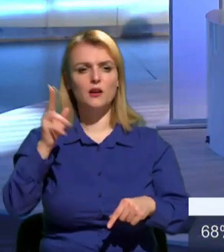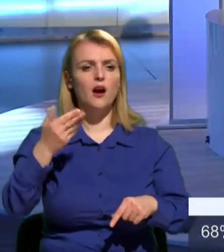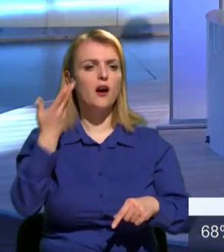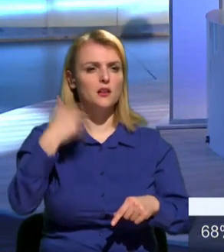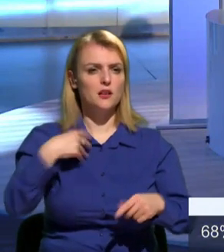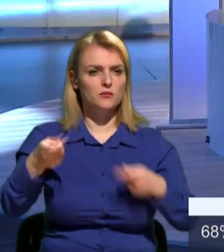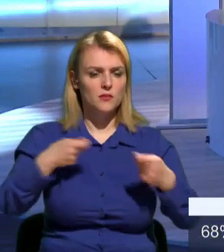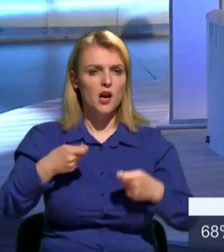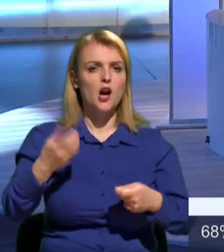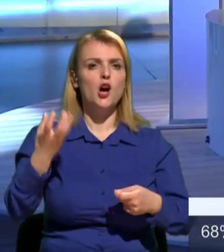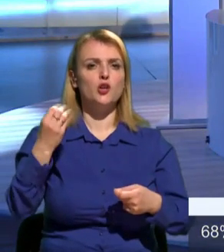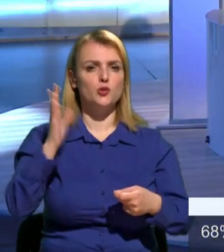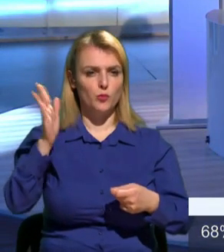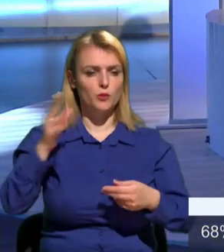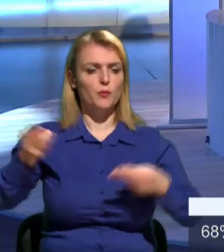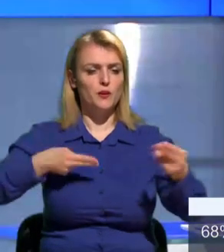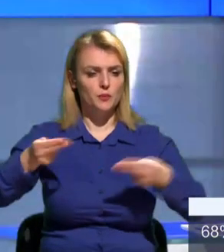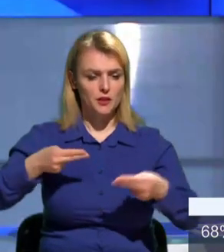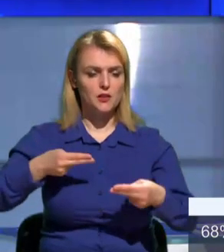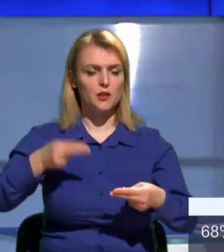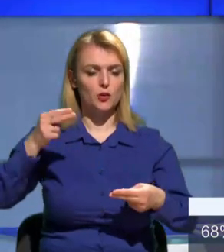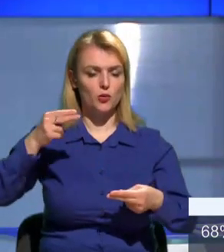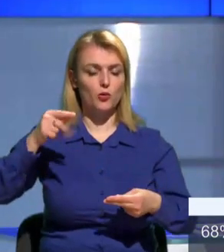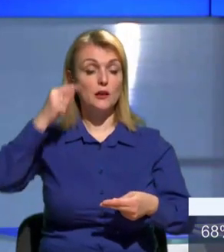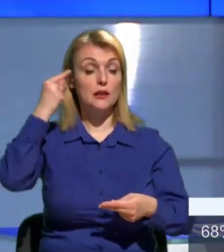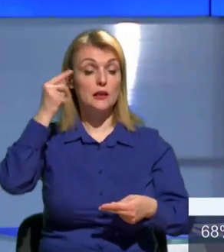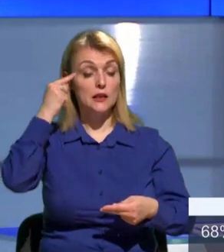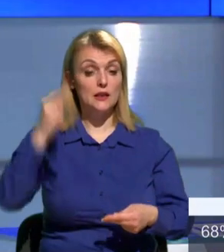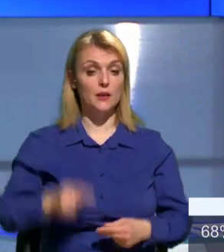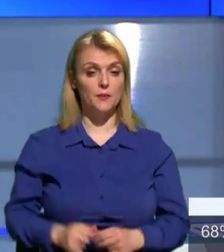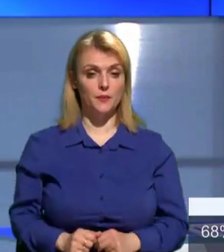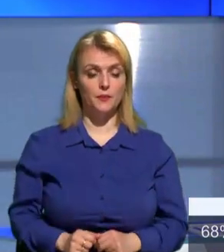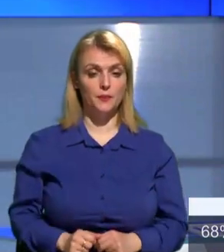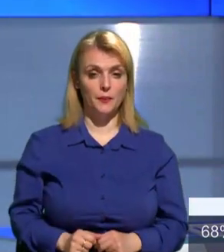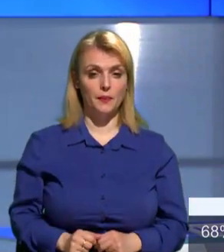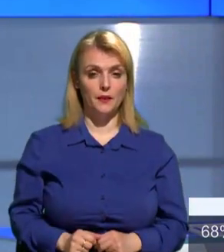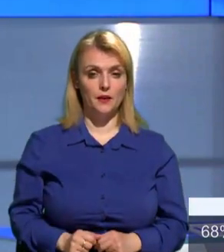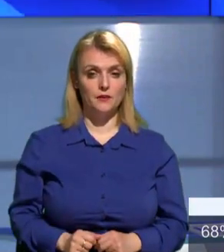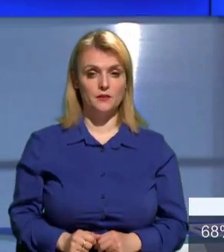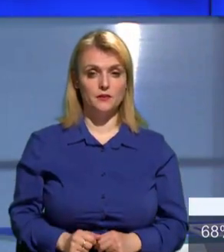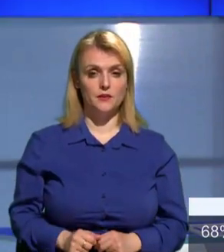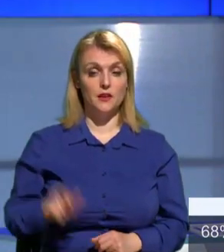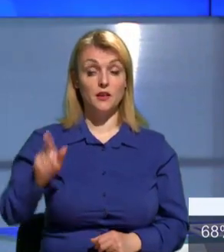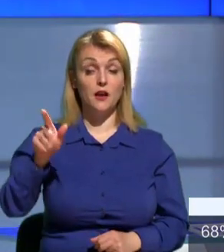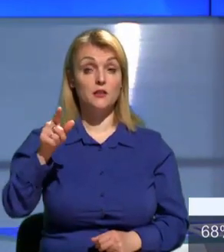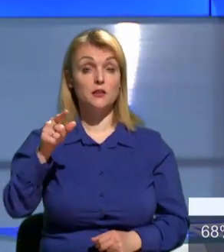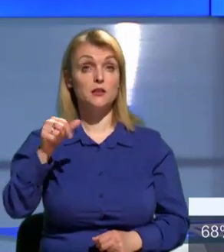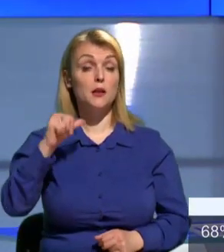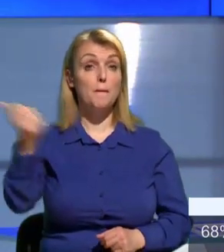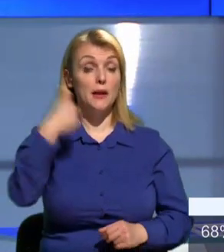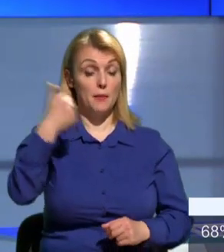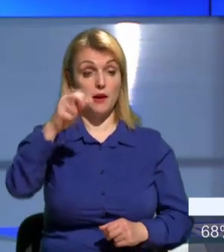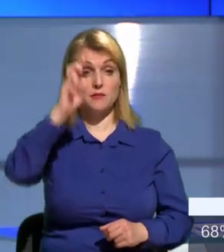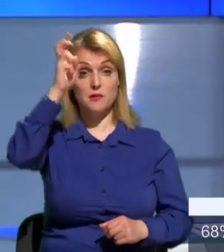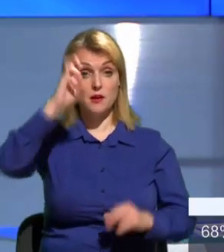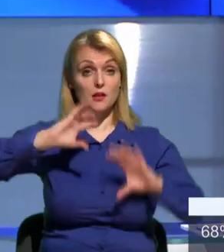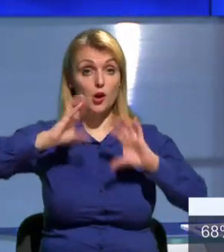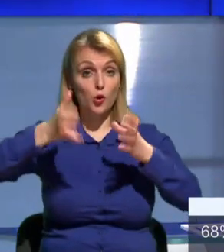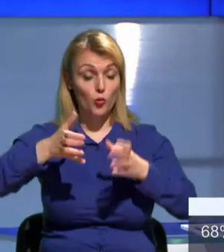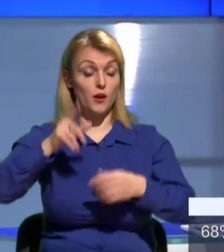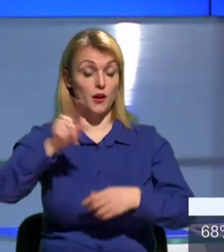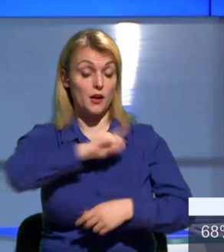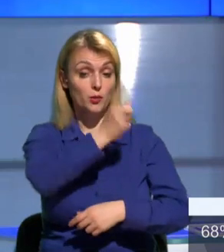cu China, pentru că este o economie putere mondială care este printre primele, a doua acum în lume. Deci aceasta este